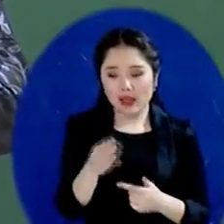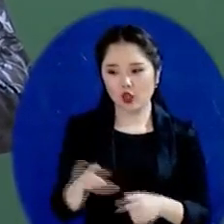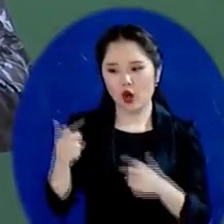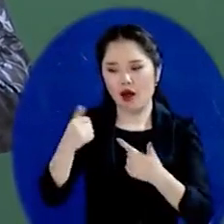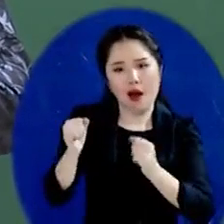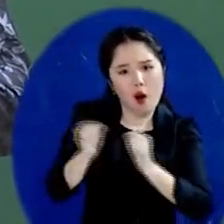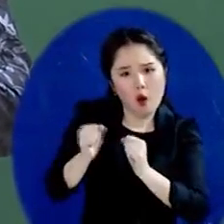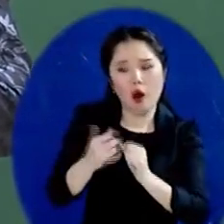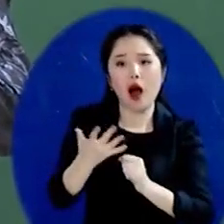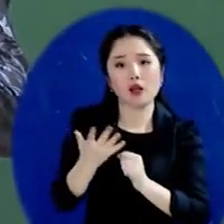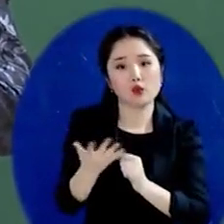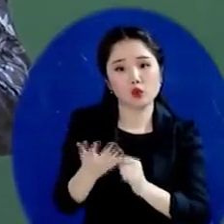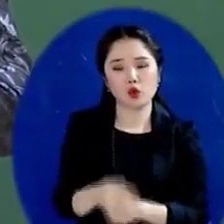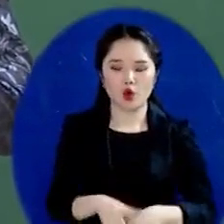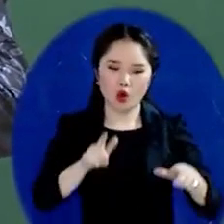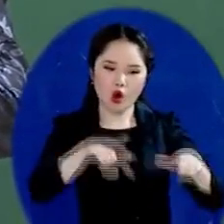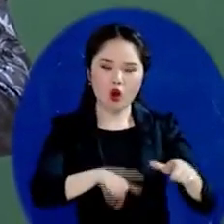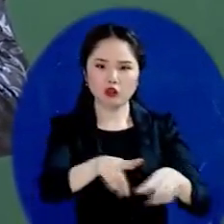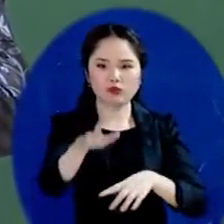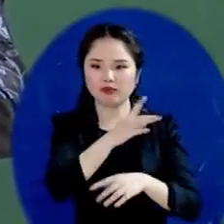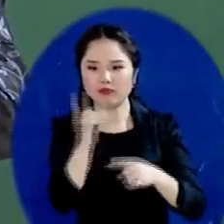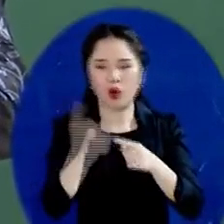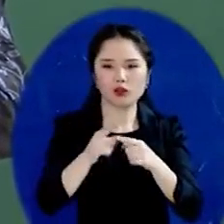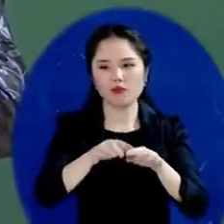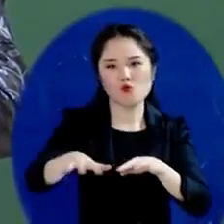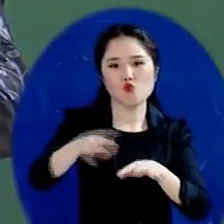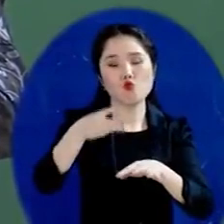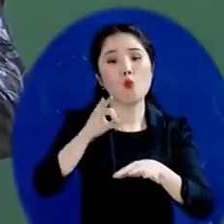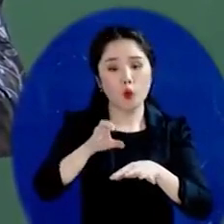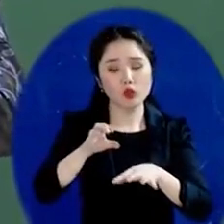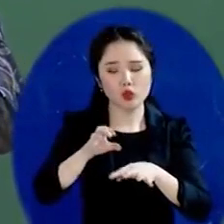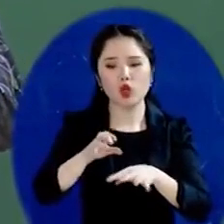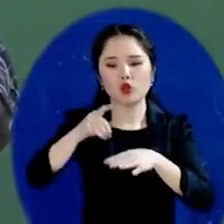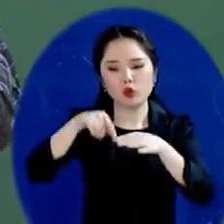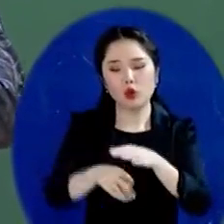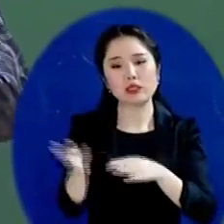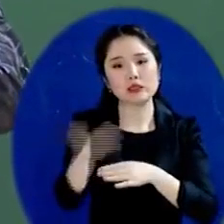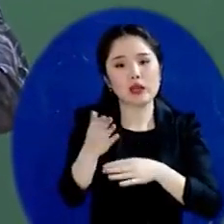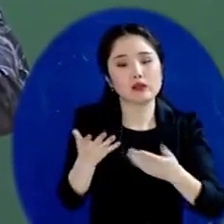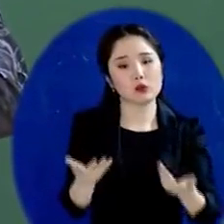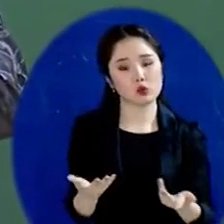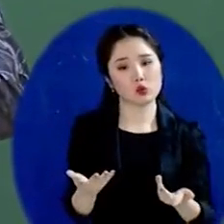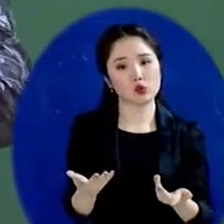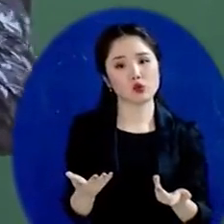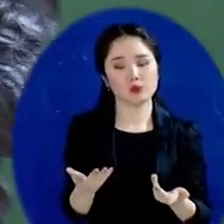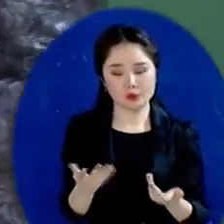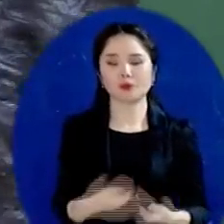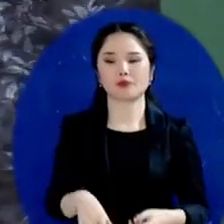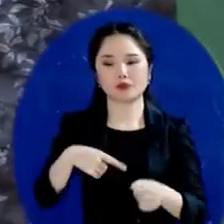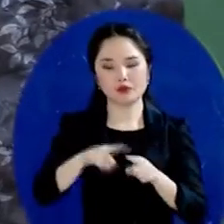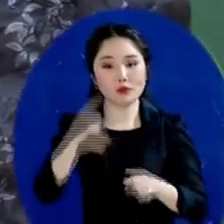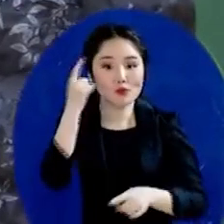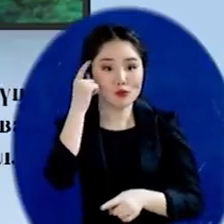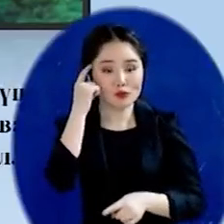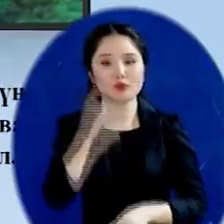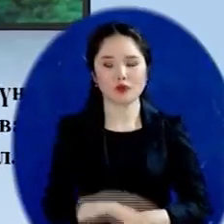уйлралд хаачдаг вэ? Гол мөрөн өвлийн уйлралд хөлддөг. Тэгвэл загас хөлддөг юм болов. Бүгдээрээ